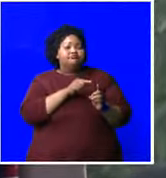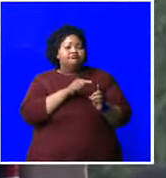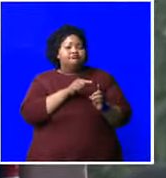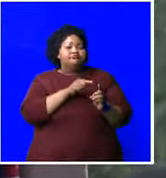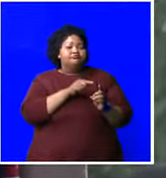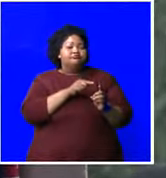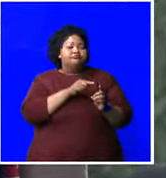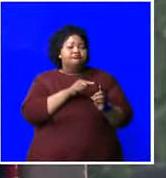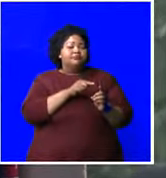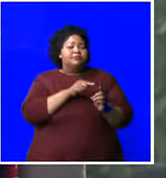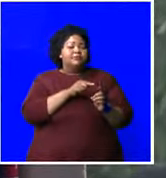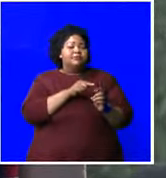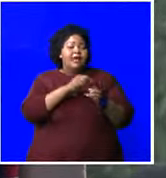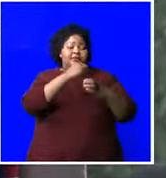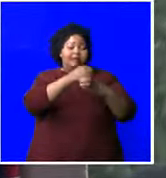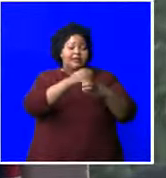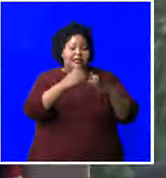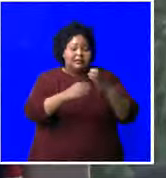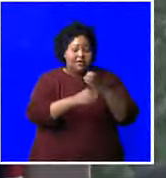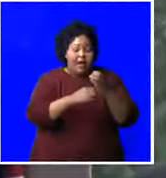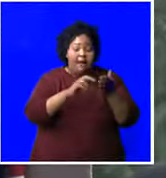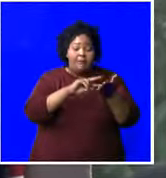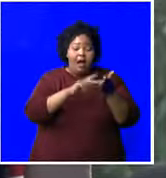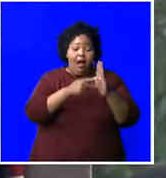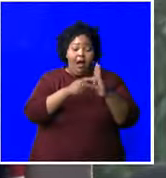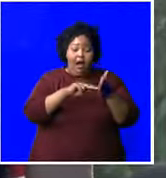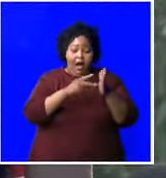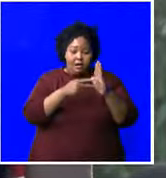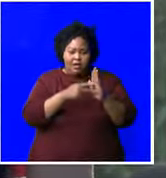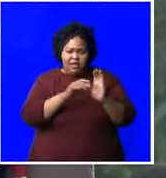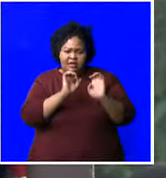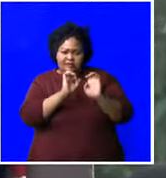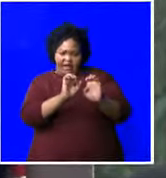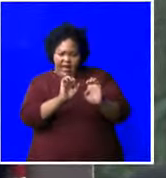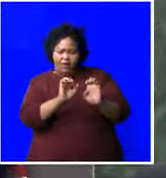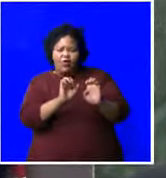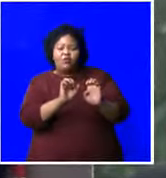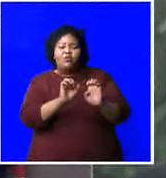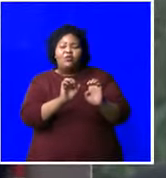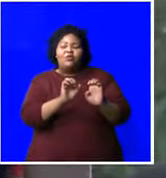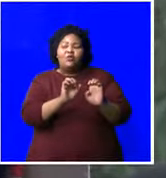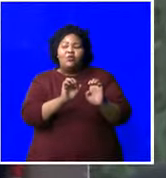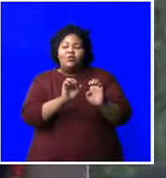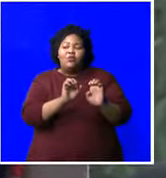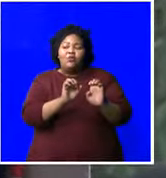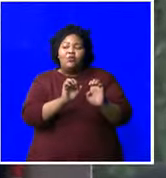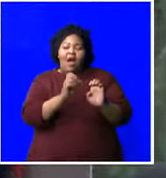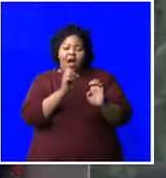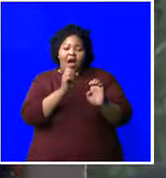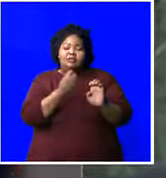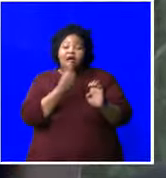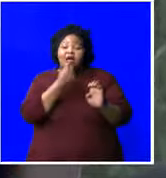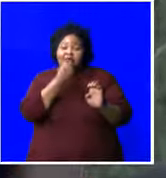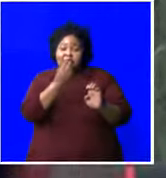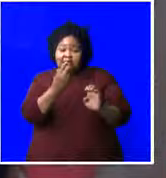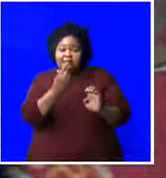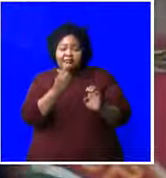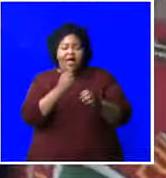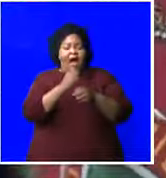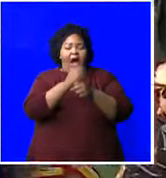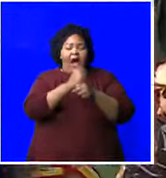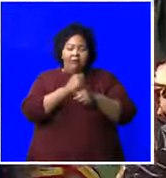strategic directions live kuze khulume notfo ingabe besingathi goes bayethi wena waphakathi